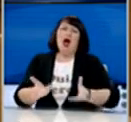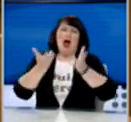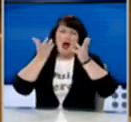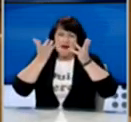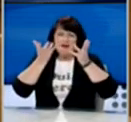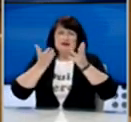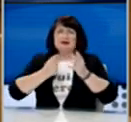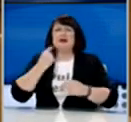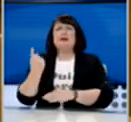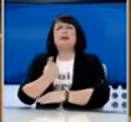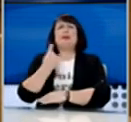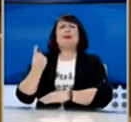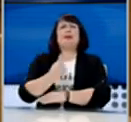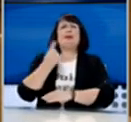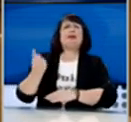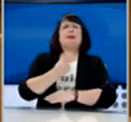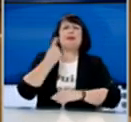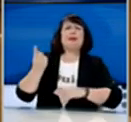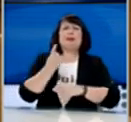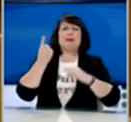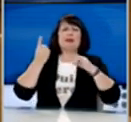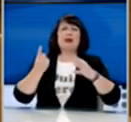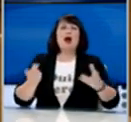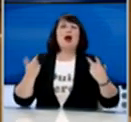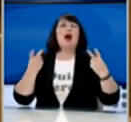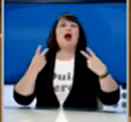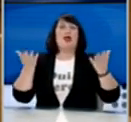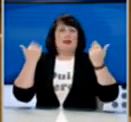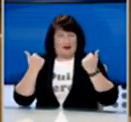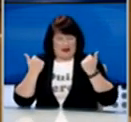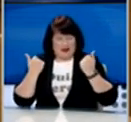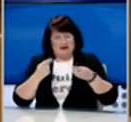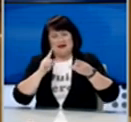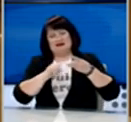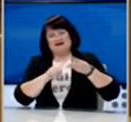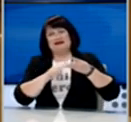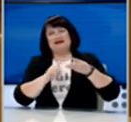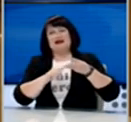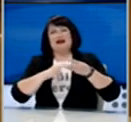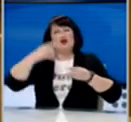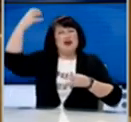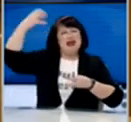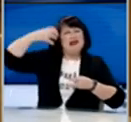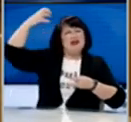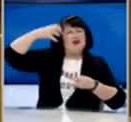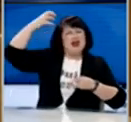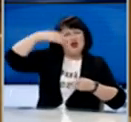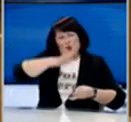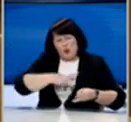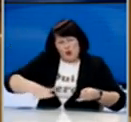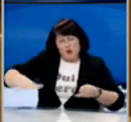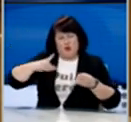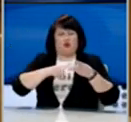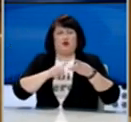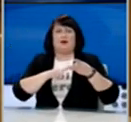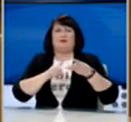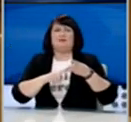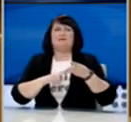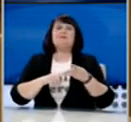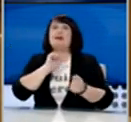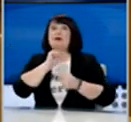αντικυκλώνας που προκάλεσε άπνοια τρίτο αίτιο η πολύ μεγάλη ηλιοφάνεια όποιος προσπαθεί να